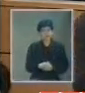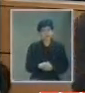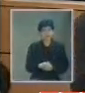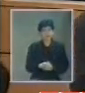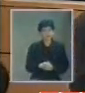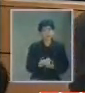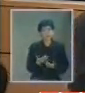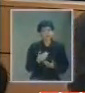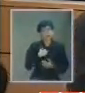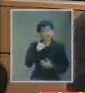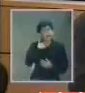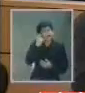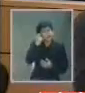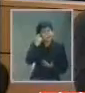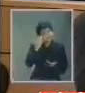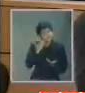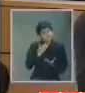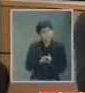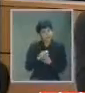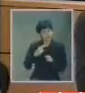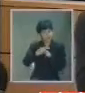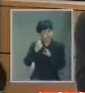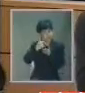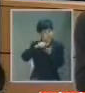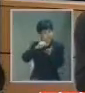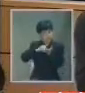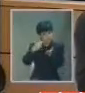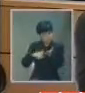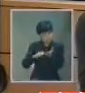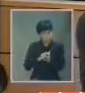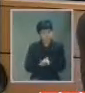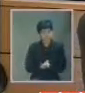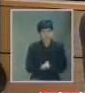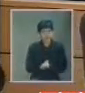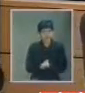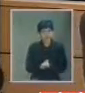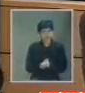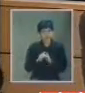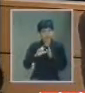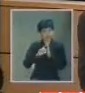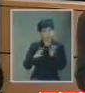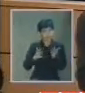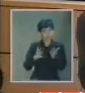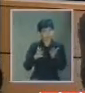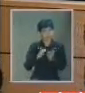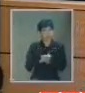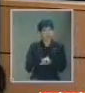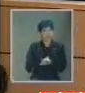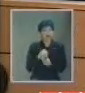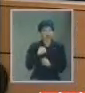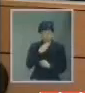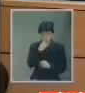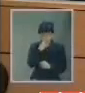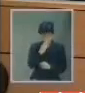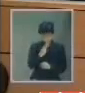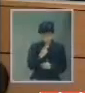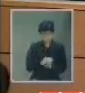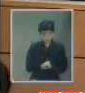เห็นไหมท่านนายกท่านเสมานะท่านเลขานะอ้าวท่านมาดูอีก